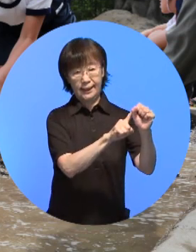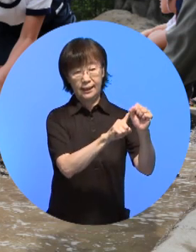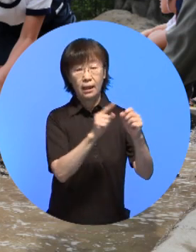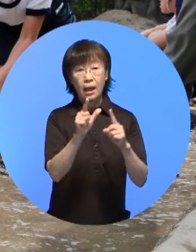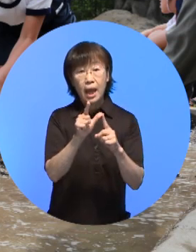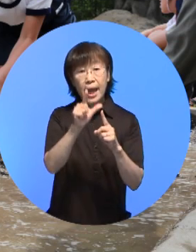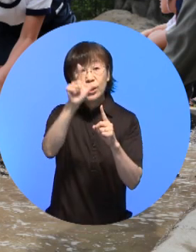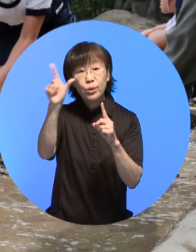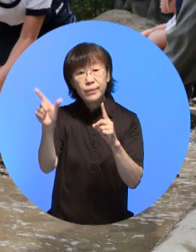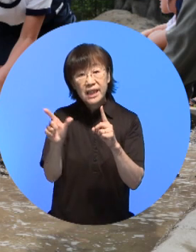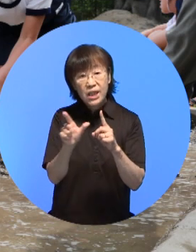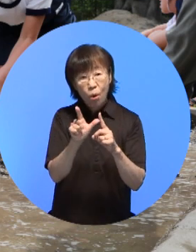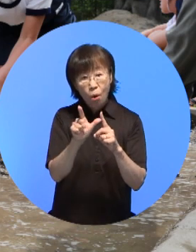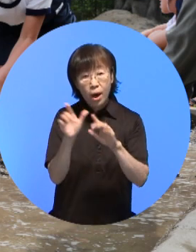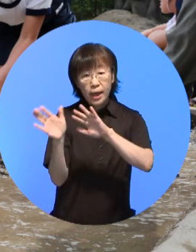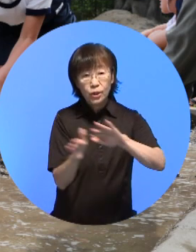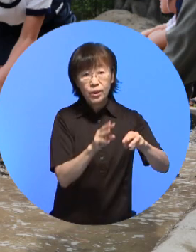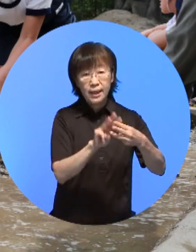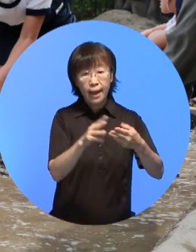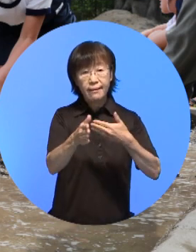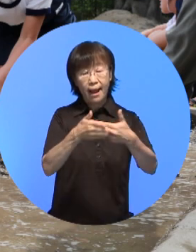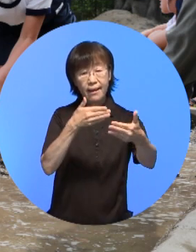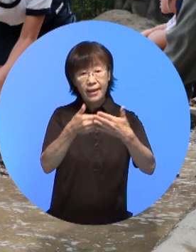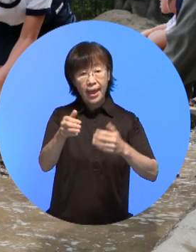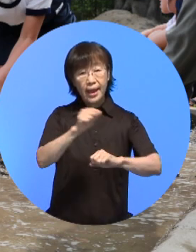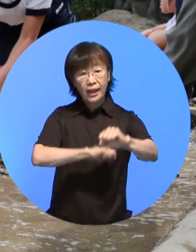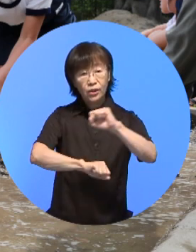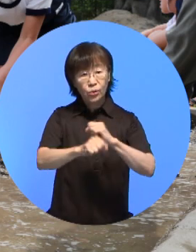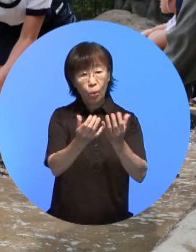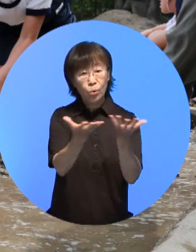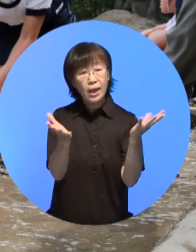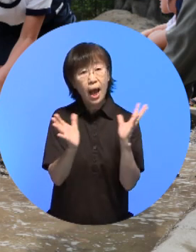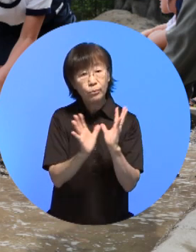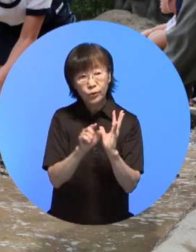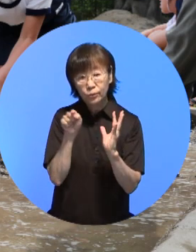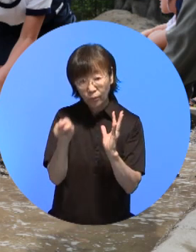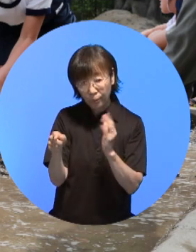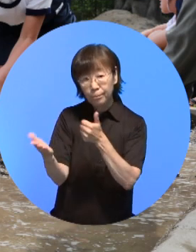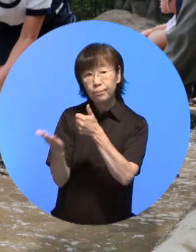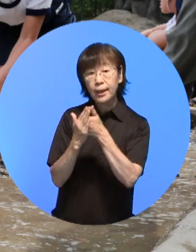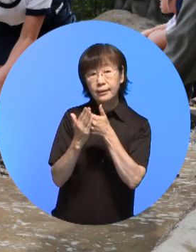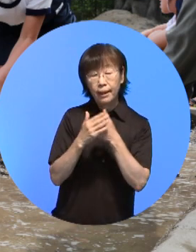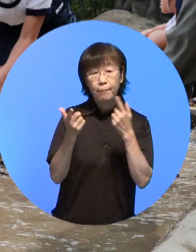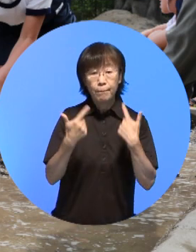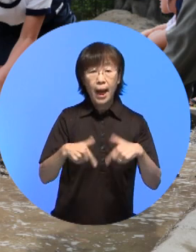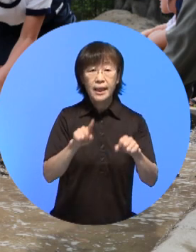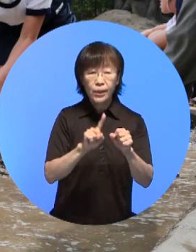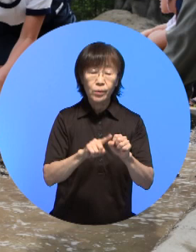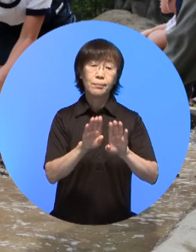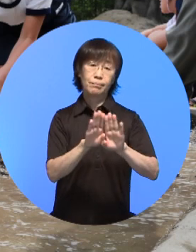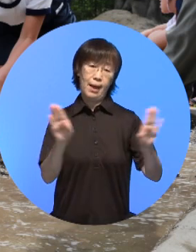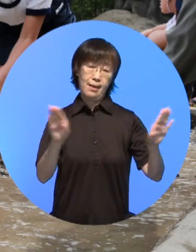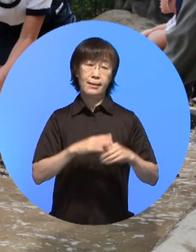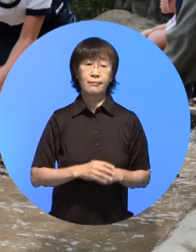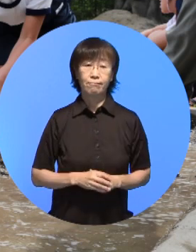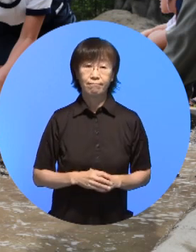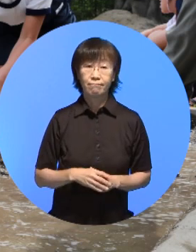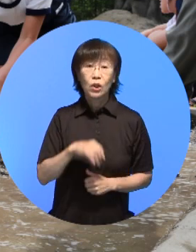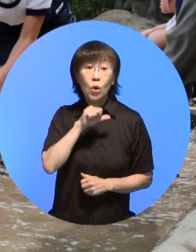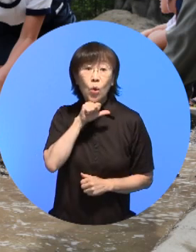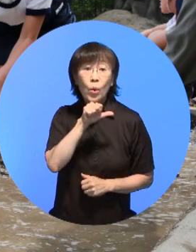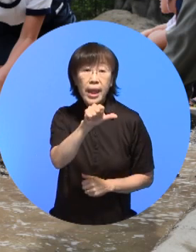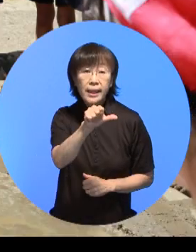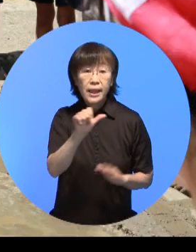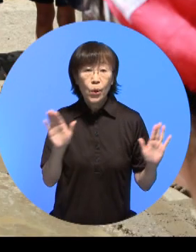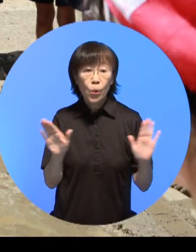とNPO法人水田体験活動クラブの力を借りて毎年行ってこの日は